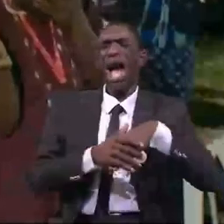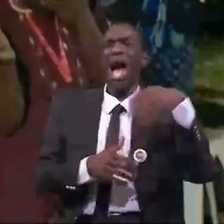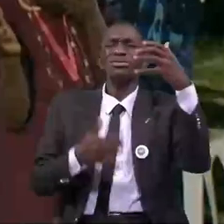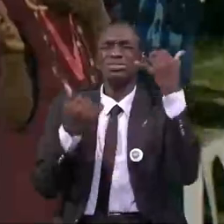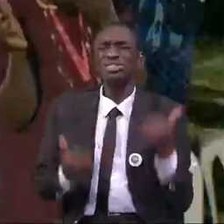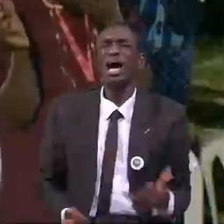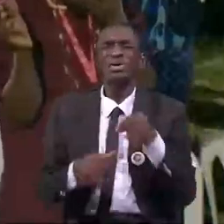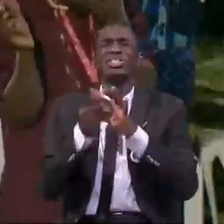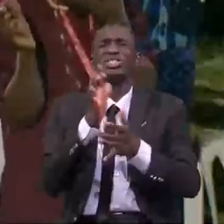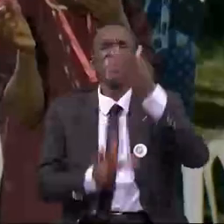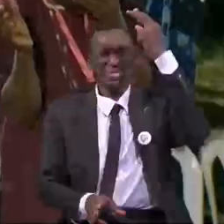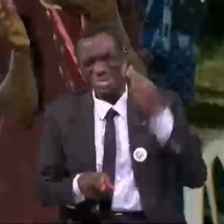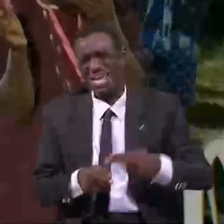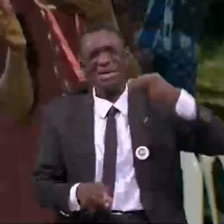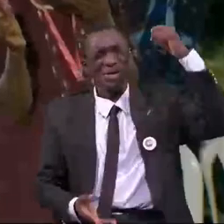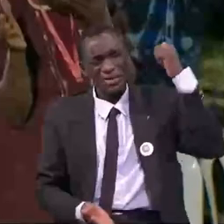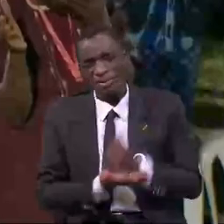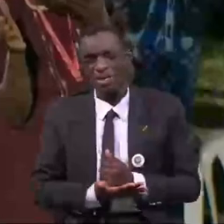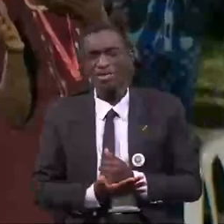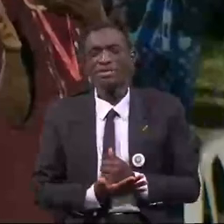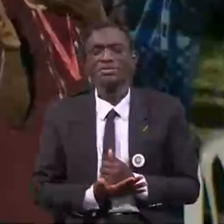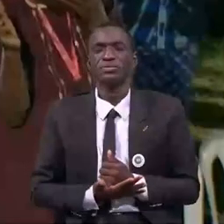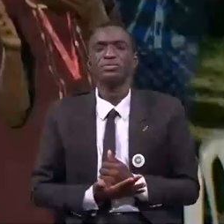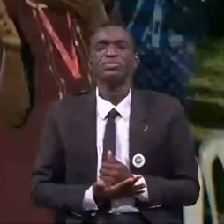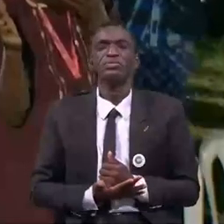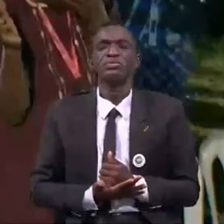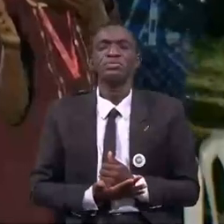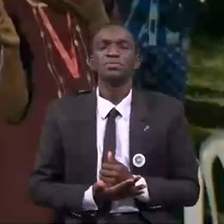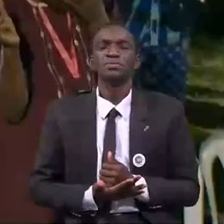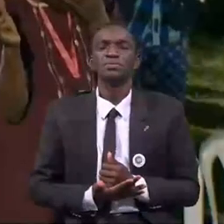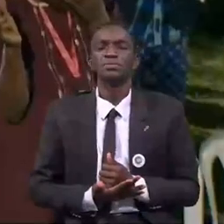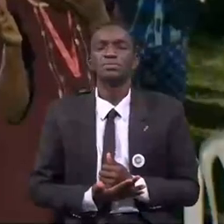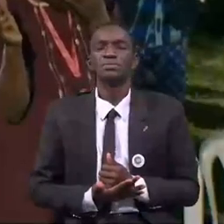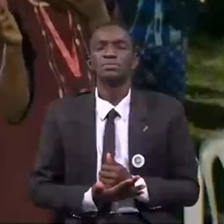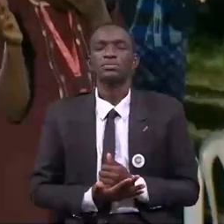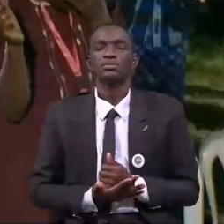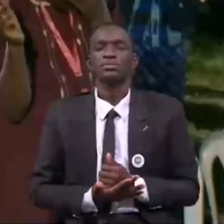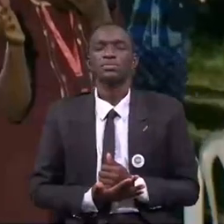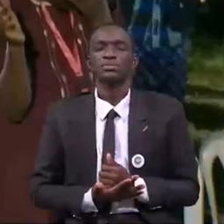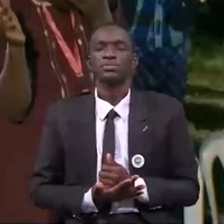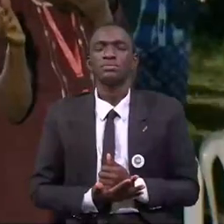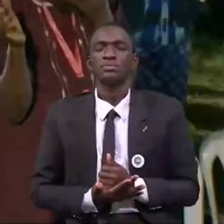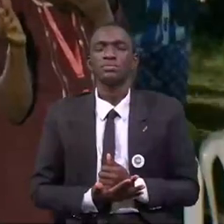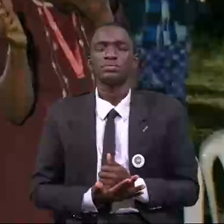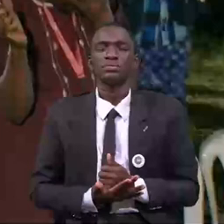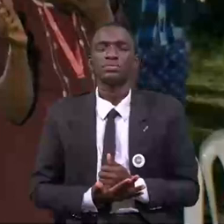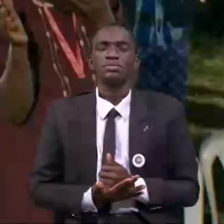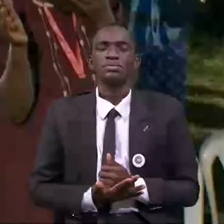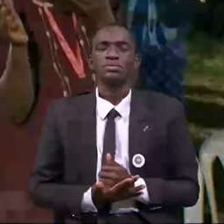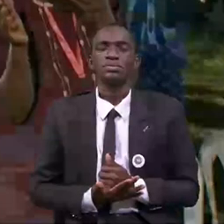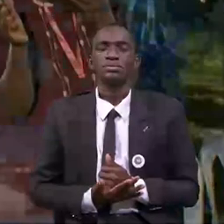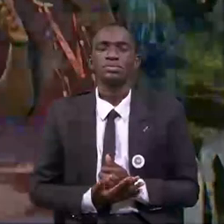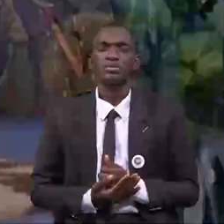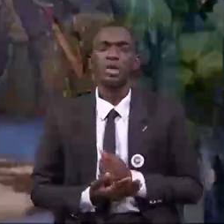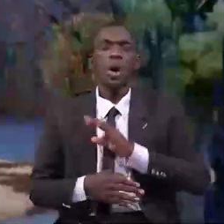que l'eau qui est dans le cerveau dans le cœur dans votre ventre soit Ôé maintenant au nom de